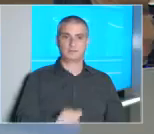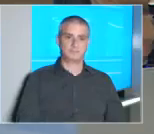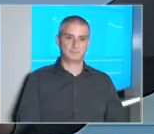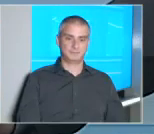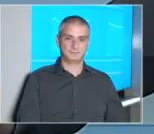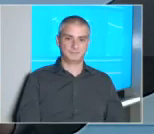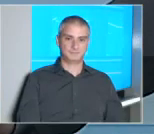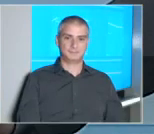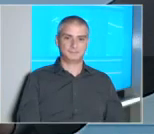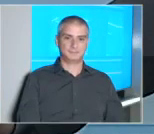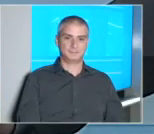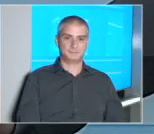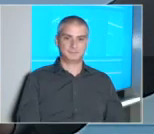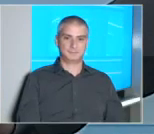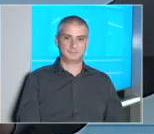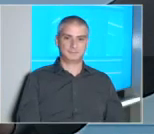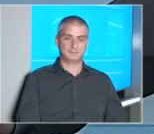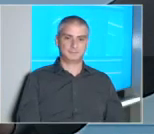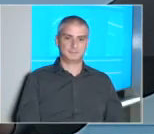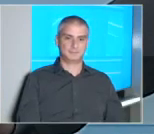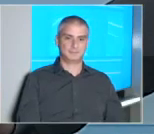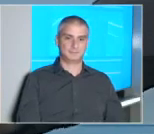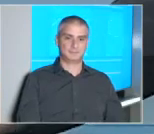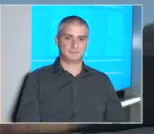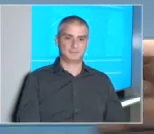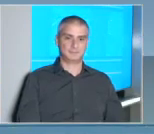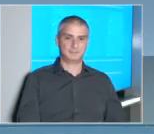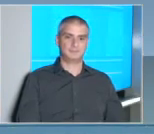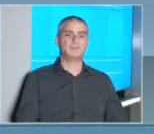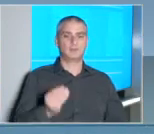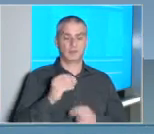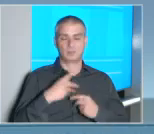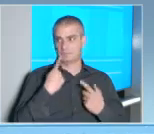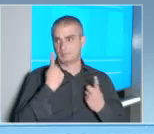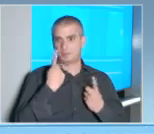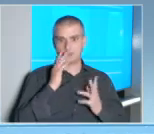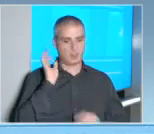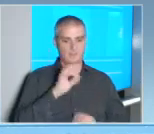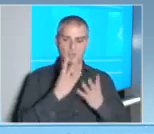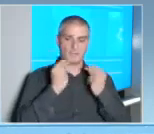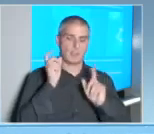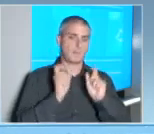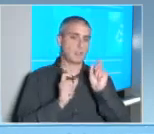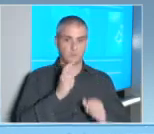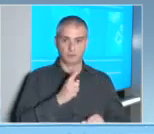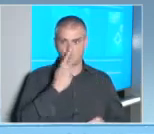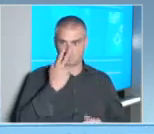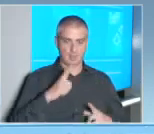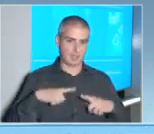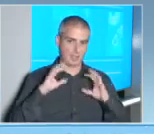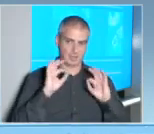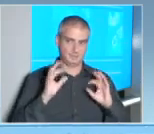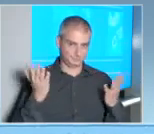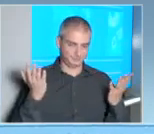אוקיי, עכשיו תראו, מעבר לדברים הללו, יש עוד פרשה אחת שיכולה לפגוע באמת בחיים של הרבה מאוד אנשים, מבחינת אורח